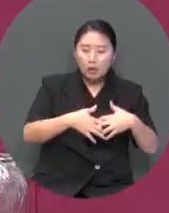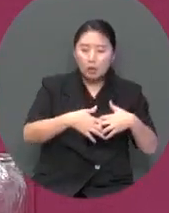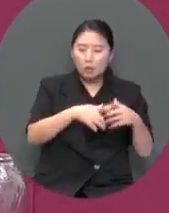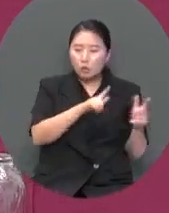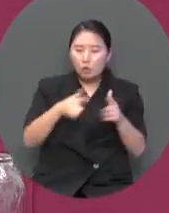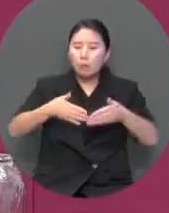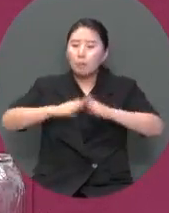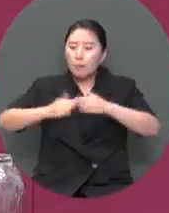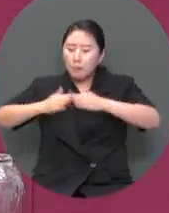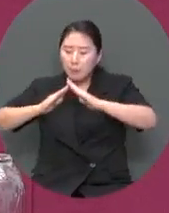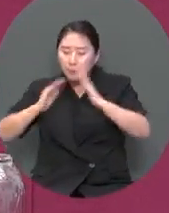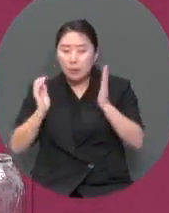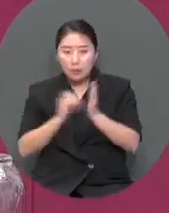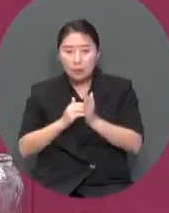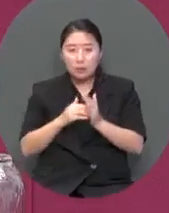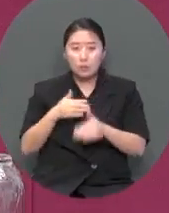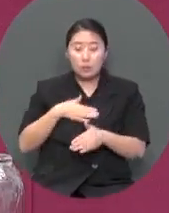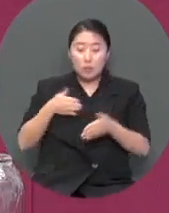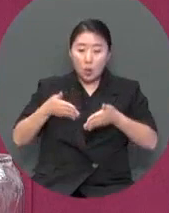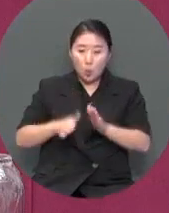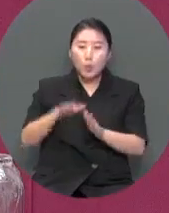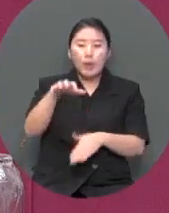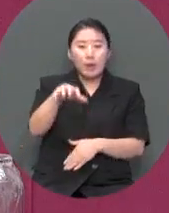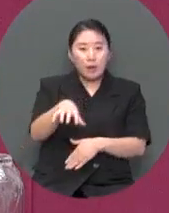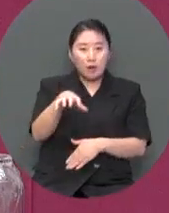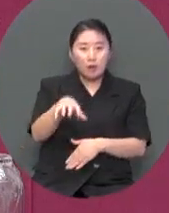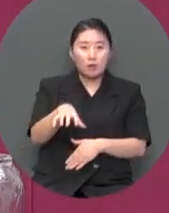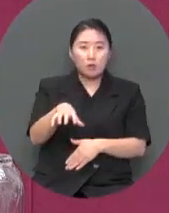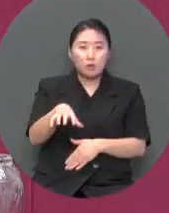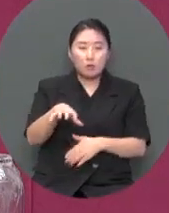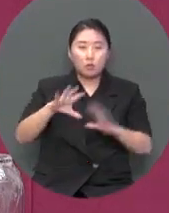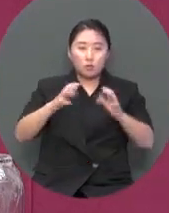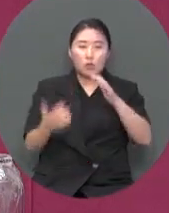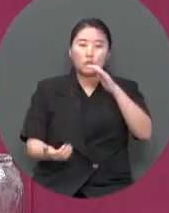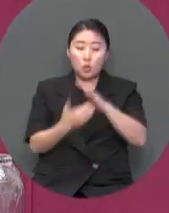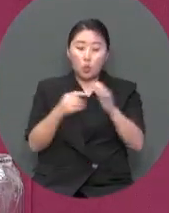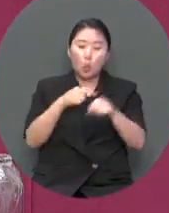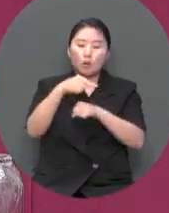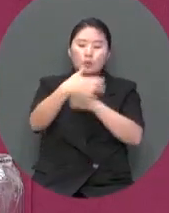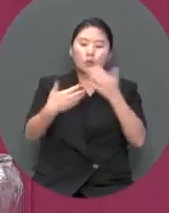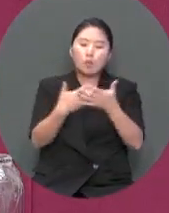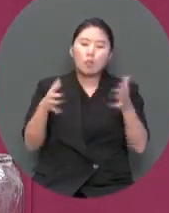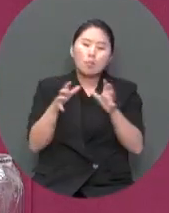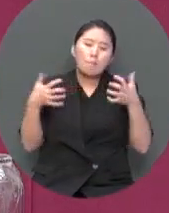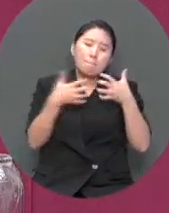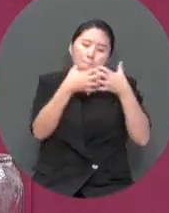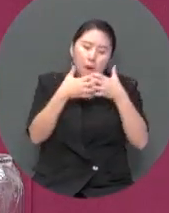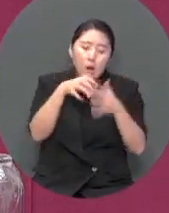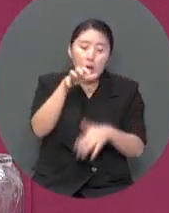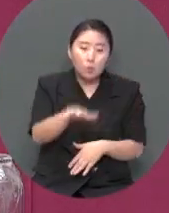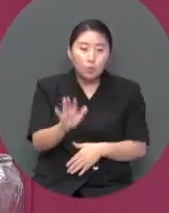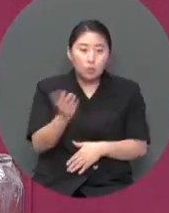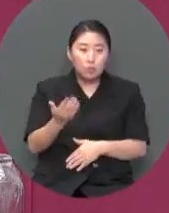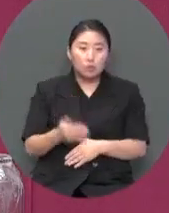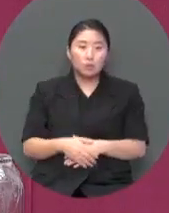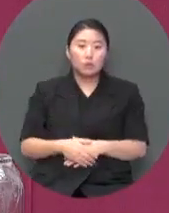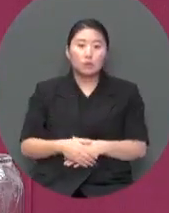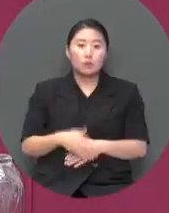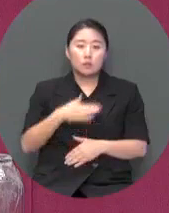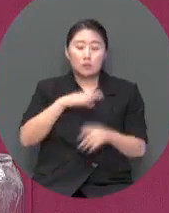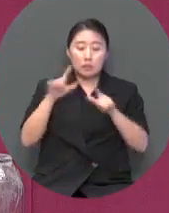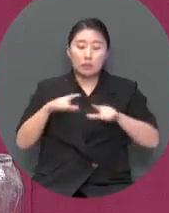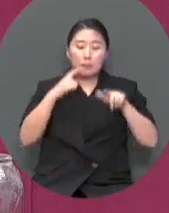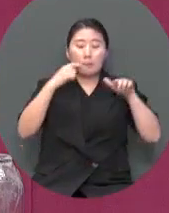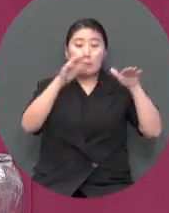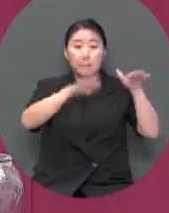등이 건설되며 제 고향 기장은 국내 최대 원전 밀집 지역이 되었습니다. 제가